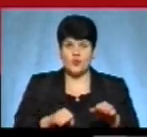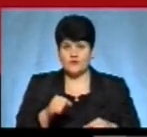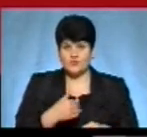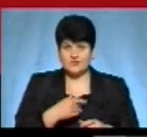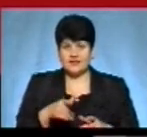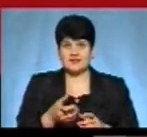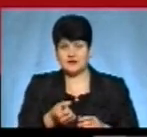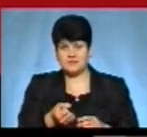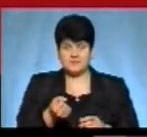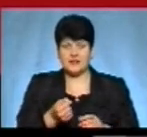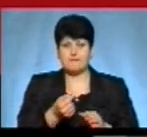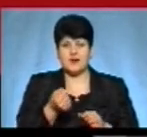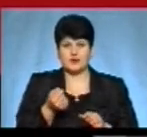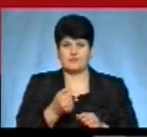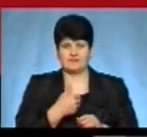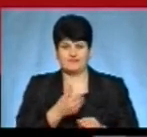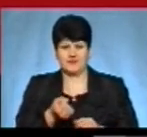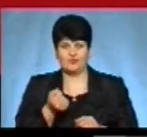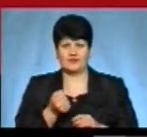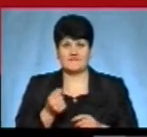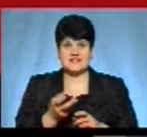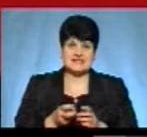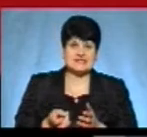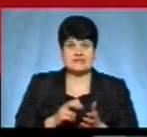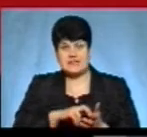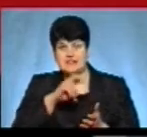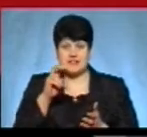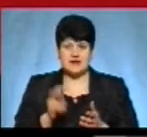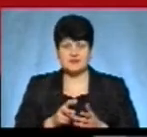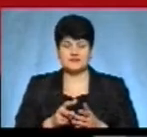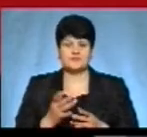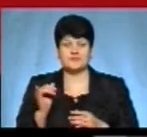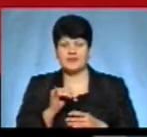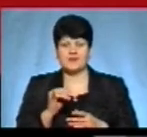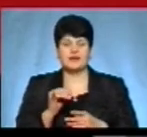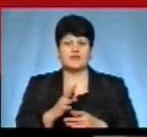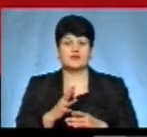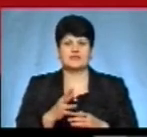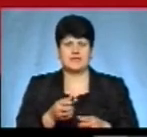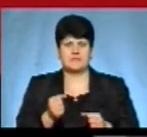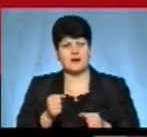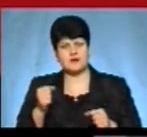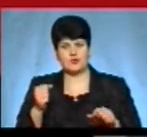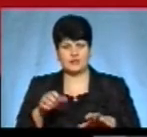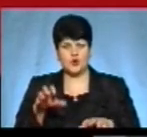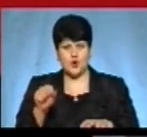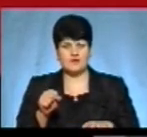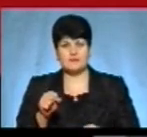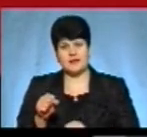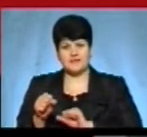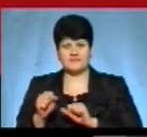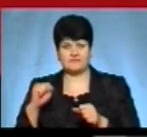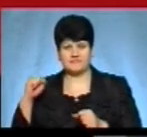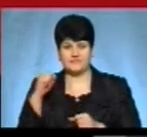ззаді за багажника його тако притримала. Він злізає з ровера і ровера однією руці тримає, другою рукою мені вниз.